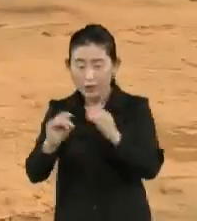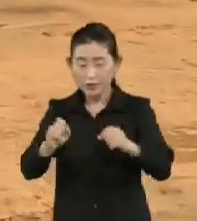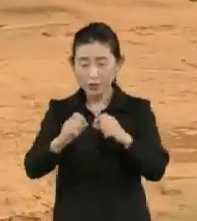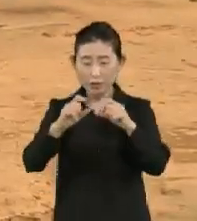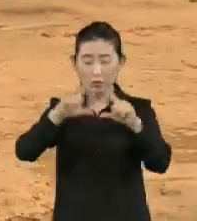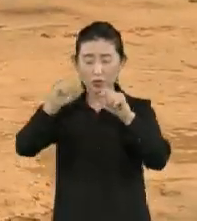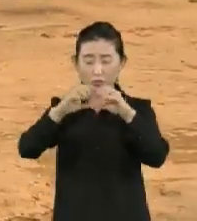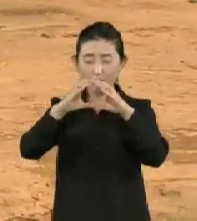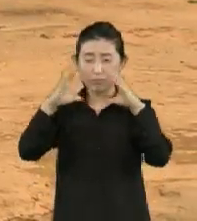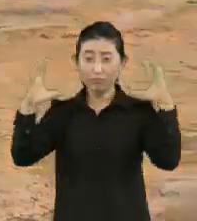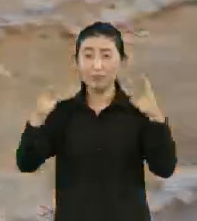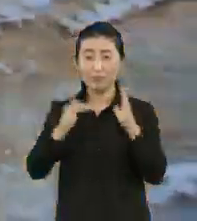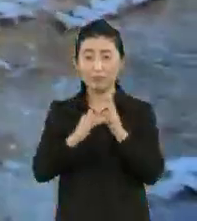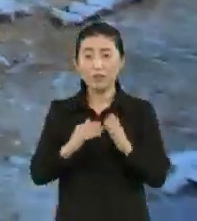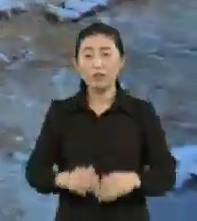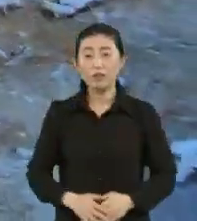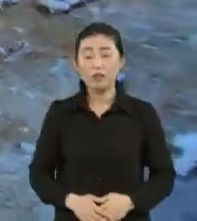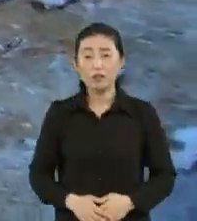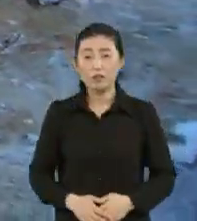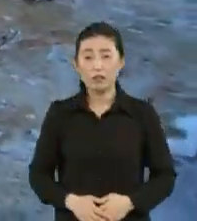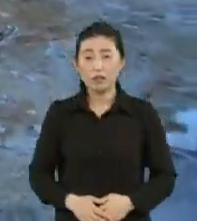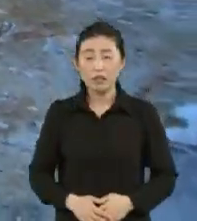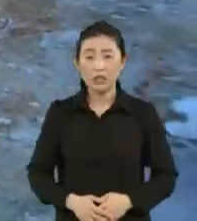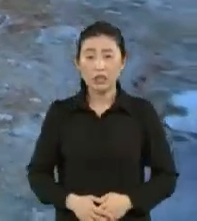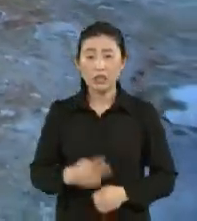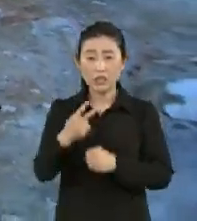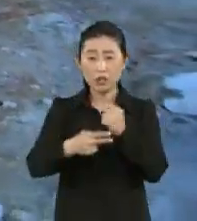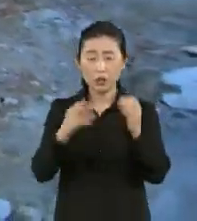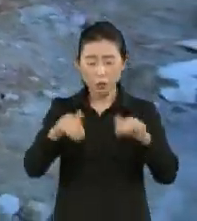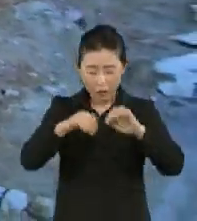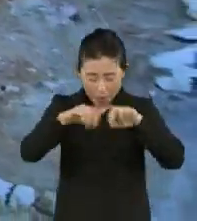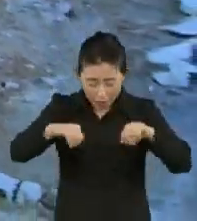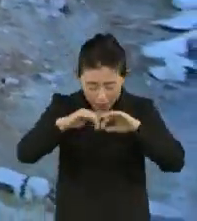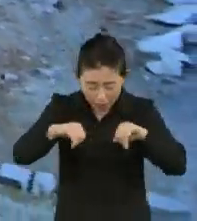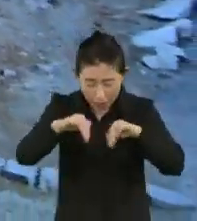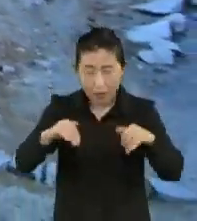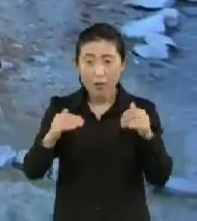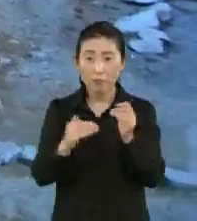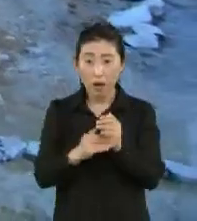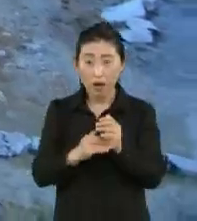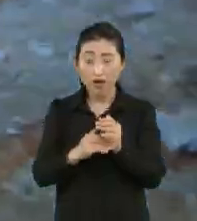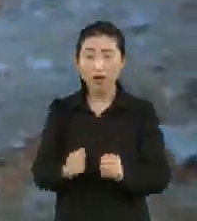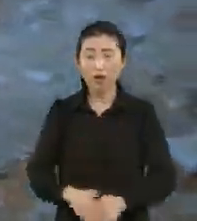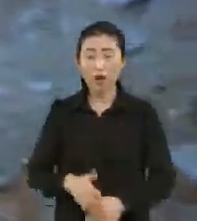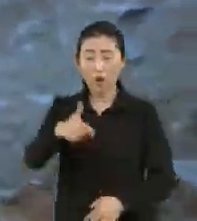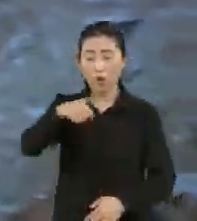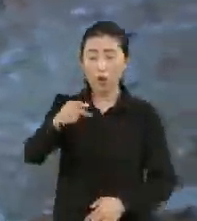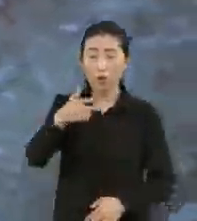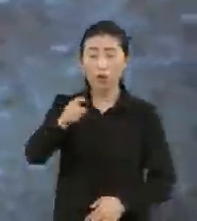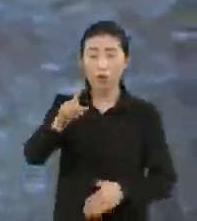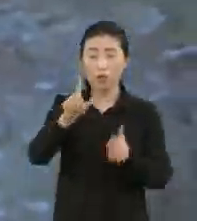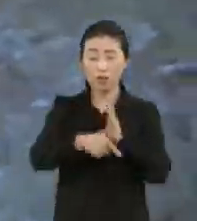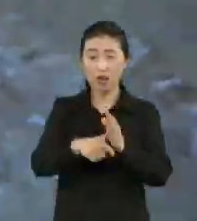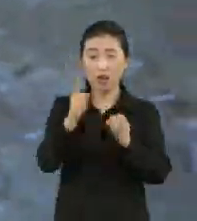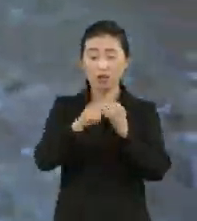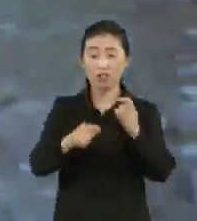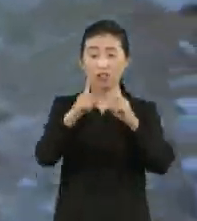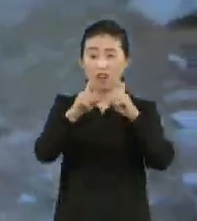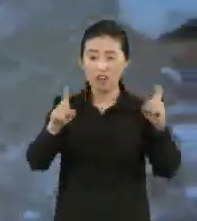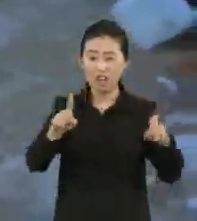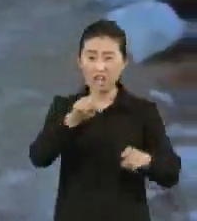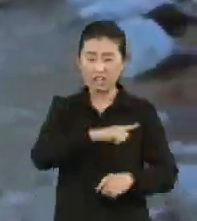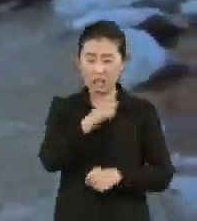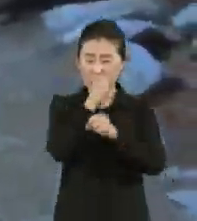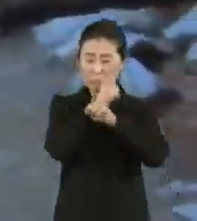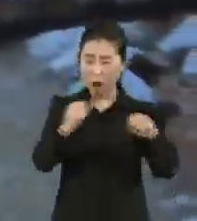위용이 드러났습니다. 천안시는 2년여 발굴 조사 결과 천흥사지가 고려시대 절터 중 가장